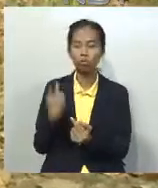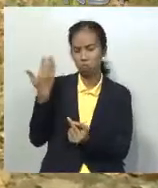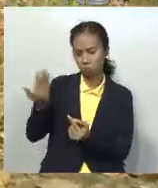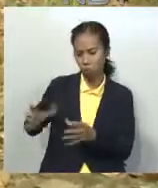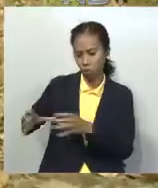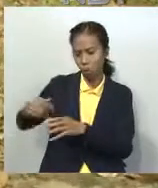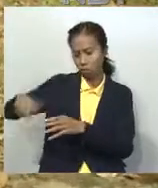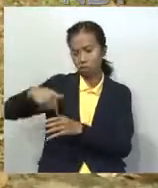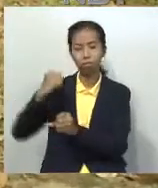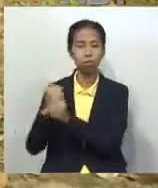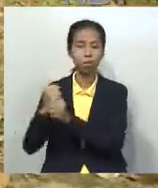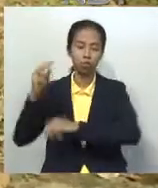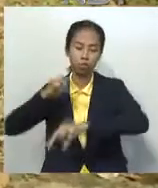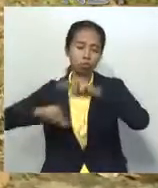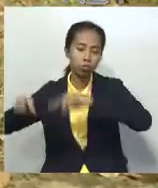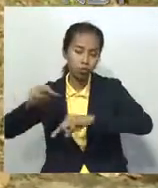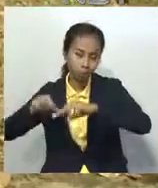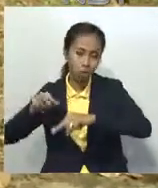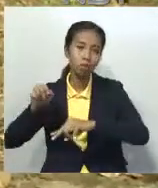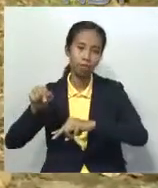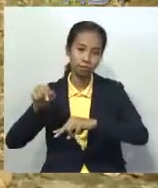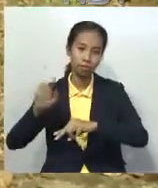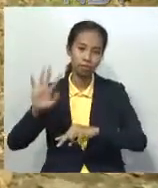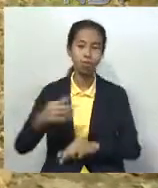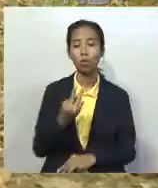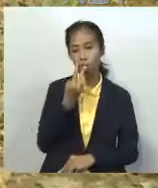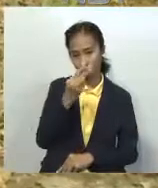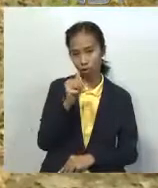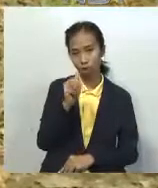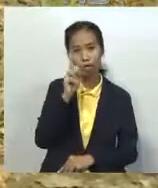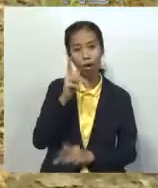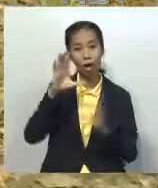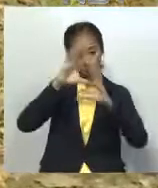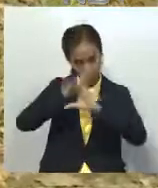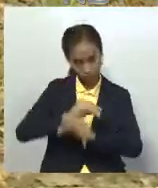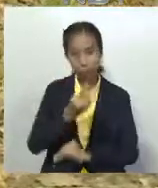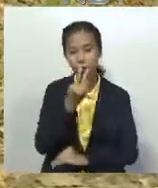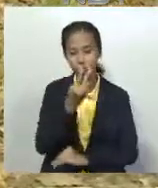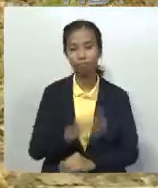าที่รวมถึงจุดที่มีการตรวจพบความร้อนได้ค่ะสามารถติดตามได้ในช่วงของข่าวค่ำวันนี้ค่ะ